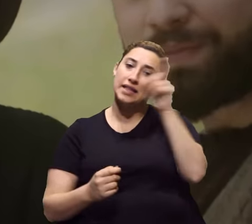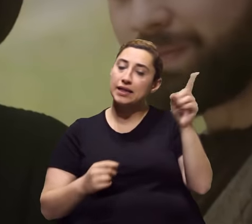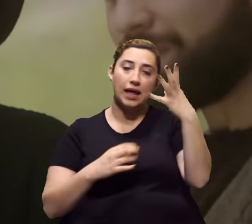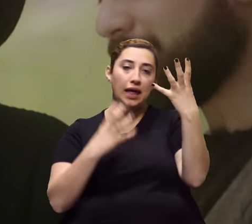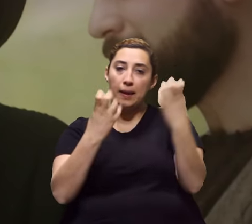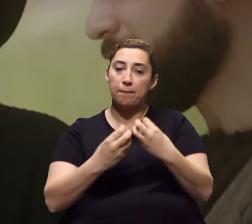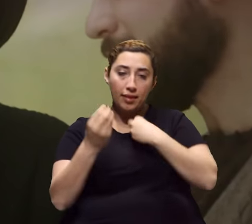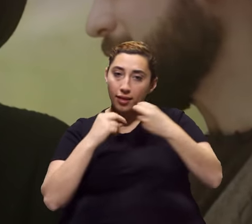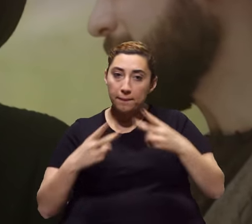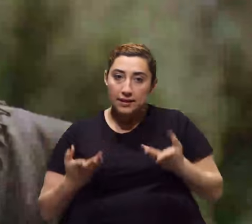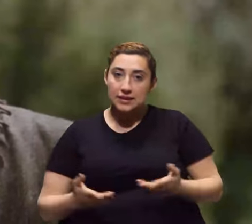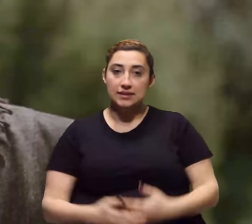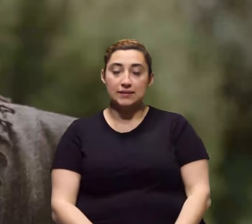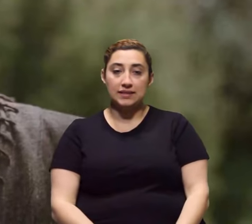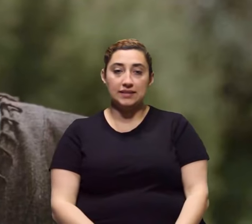de.